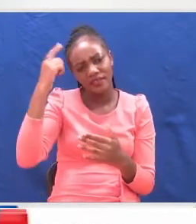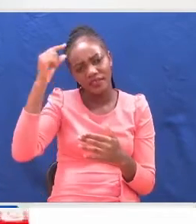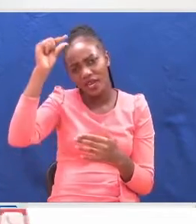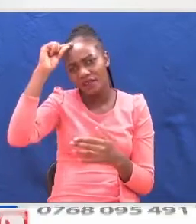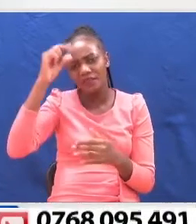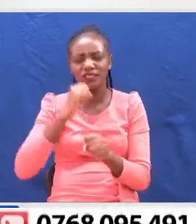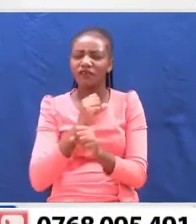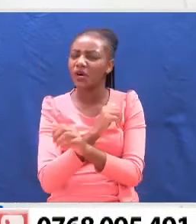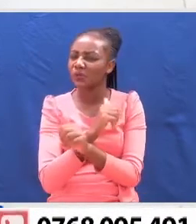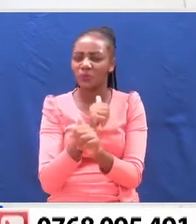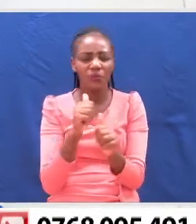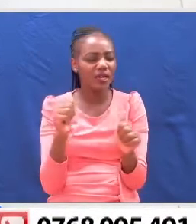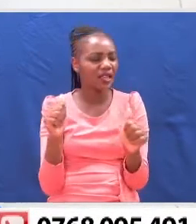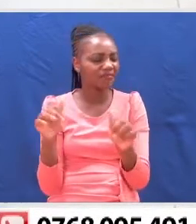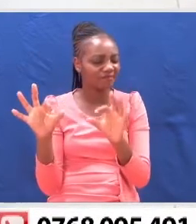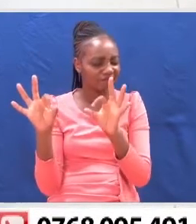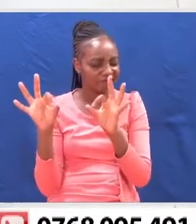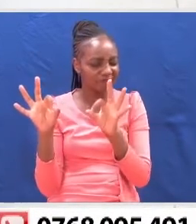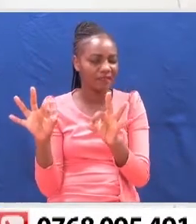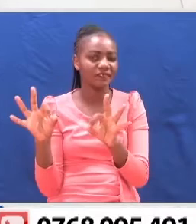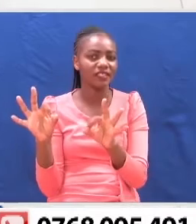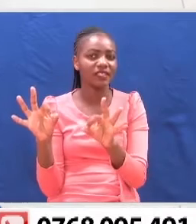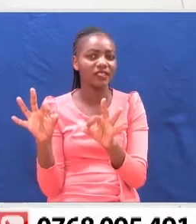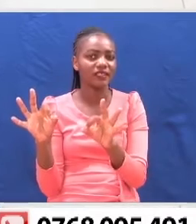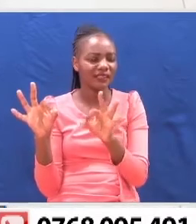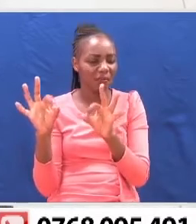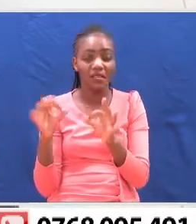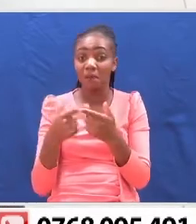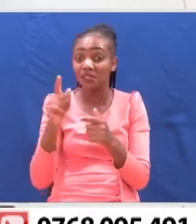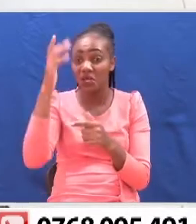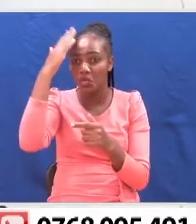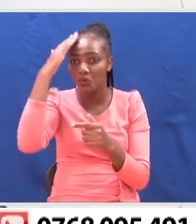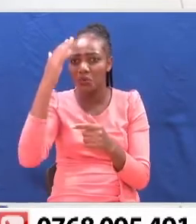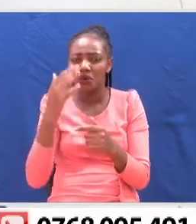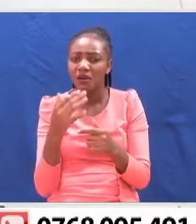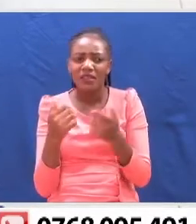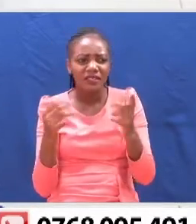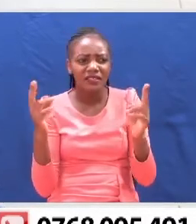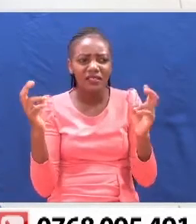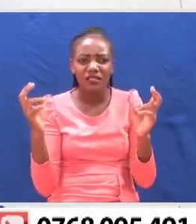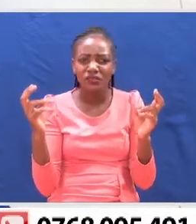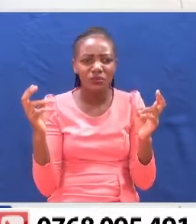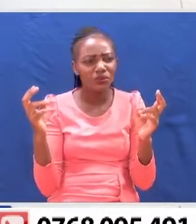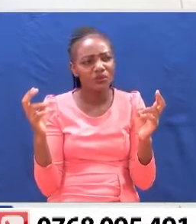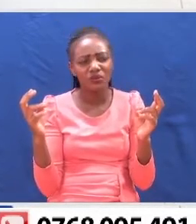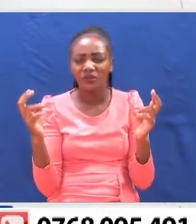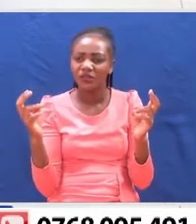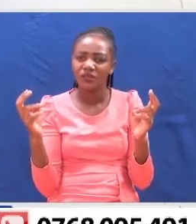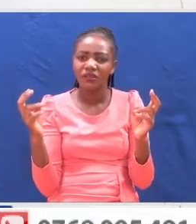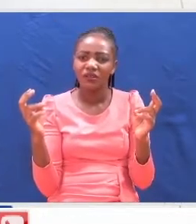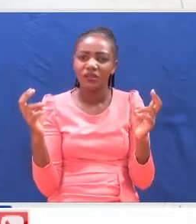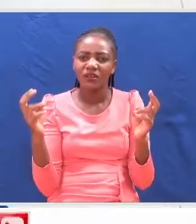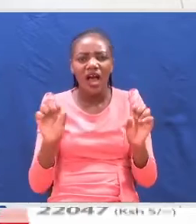sana. Imejaribu licha ya kwamba unajua hii ni janga ambayo ilikuwa